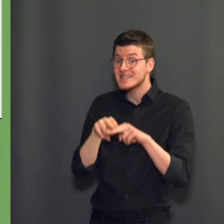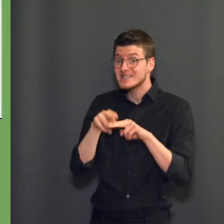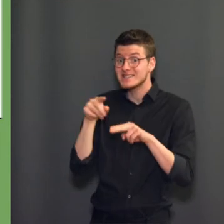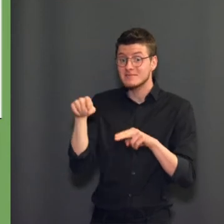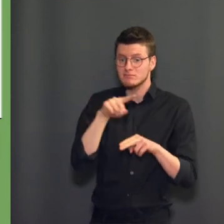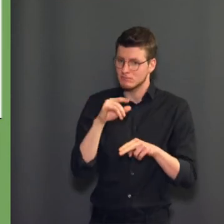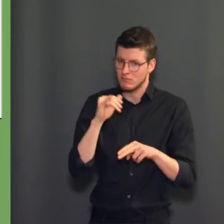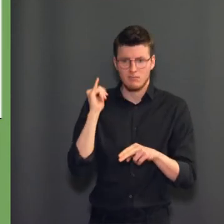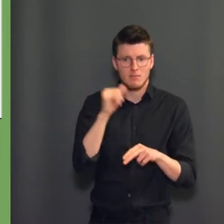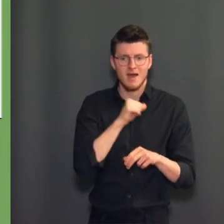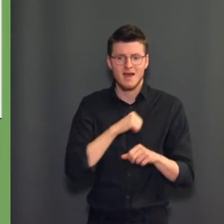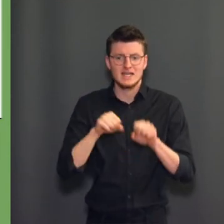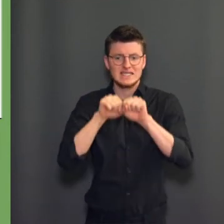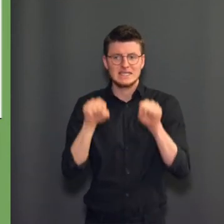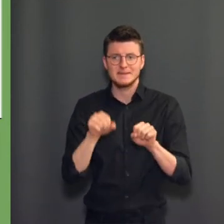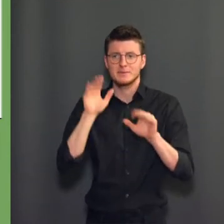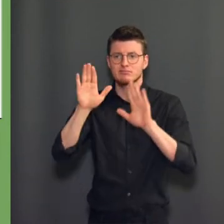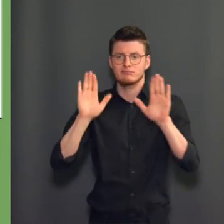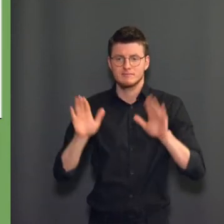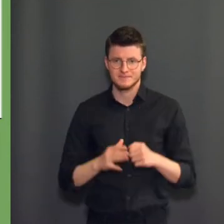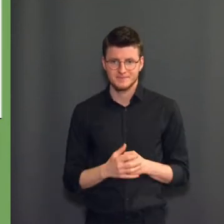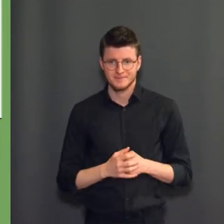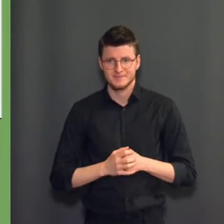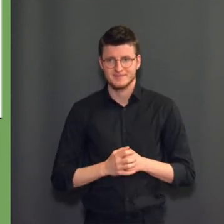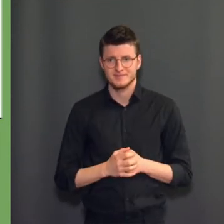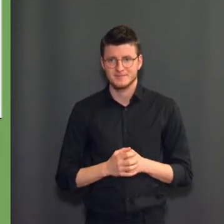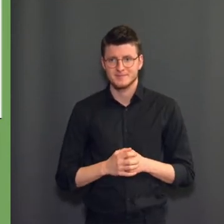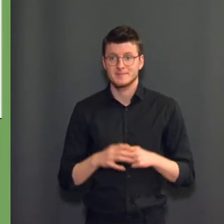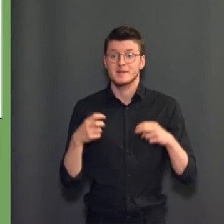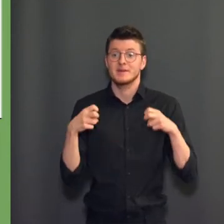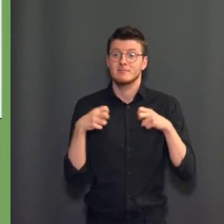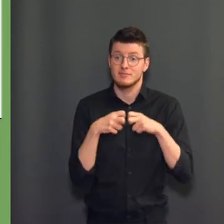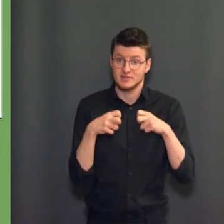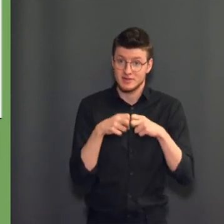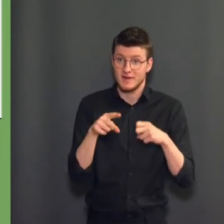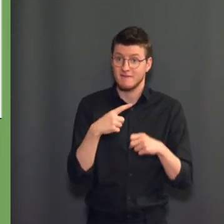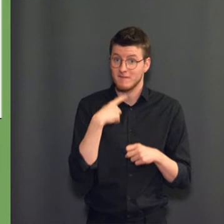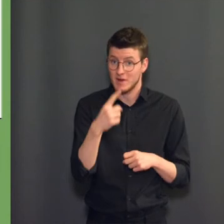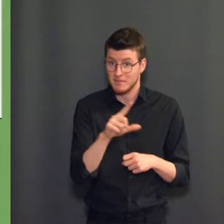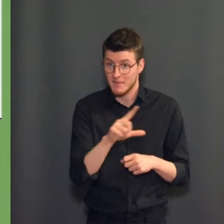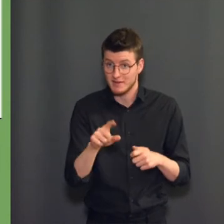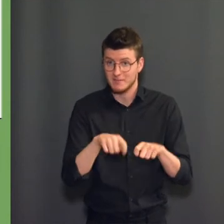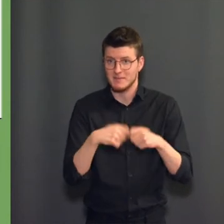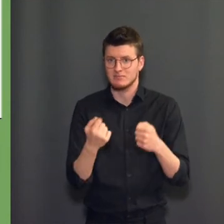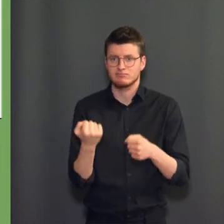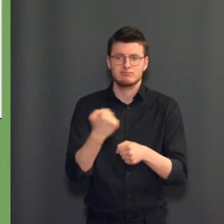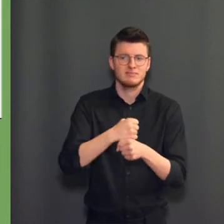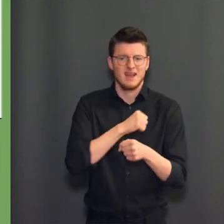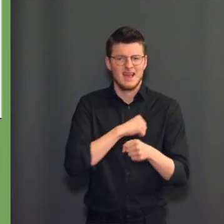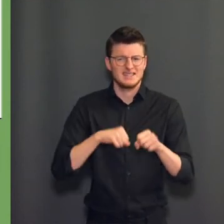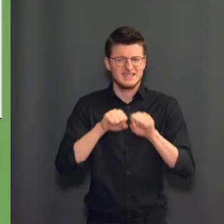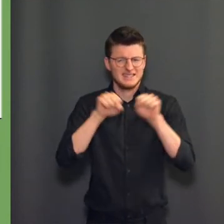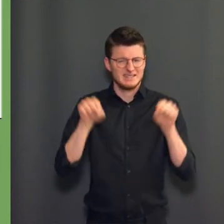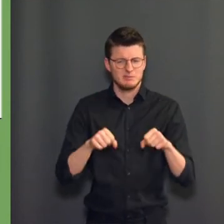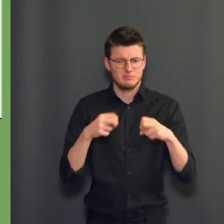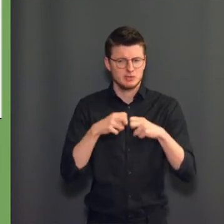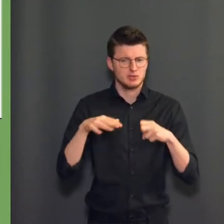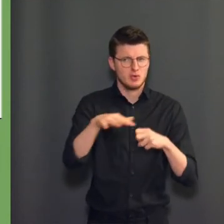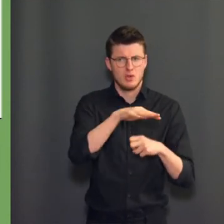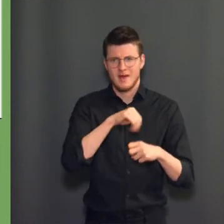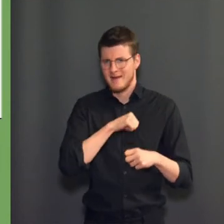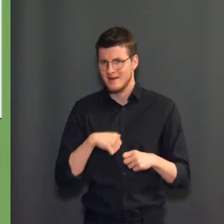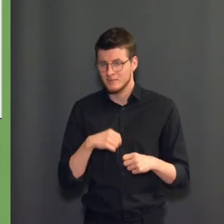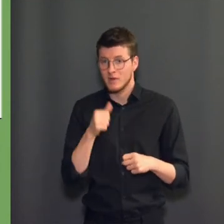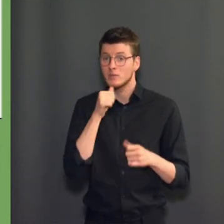Brussel neemt vanaf volgende week maandag een eigen reservesysteem in gebruik. Als je in het Brussels hoofdstedelijk gewest